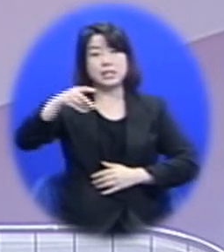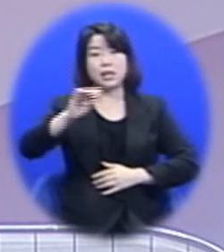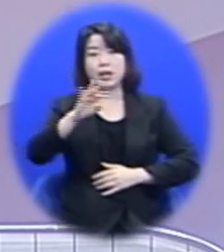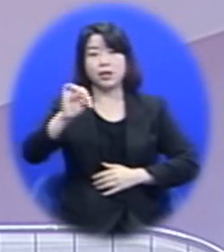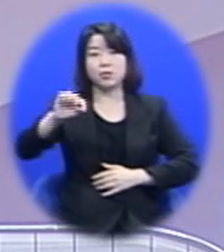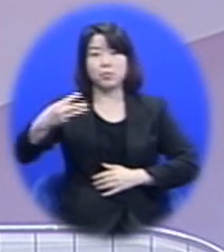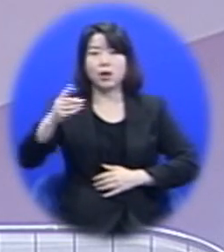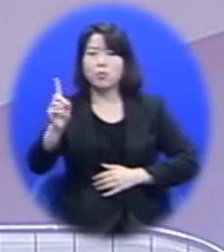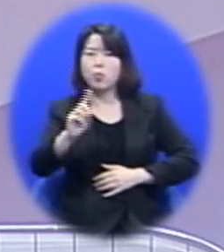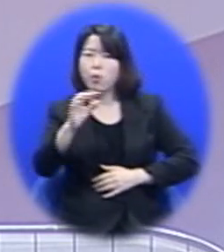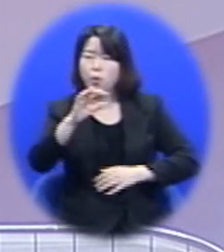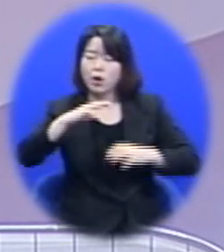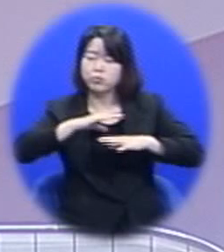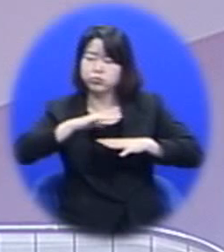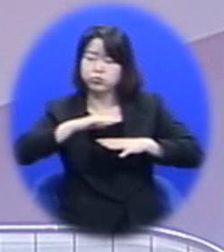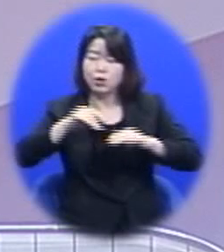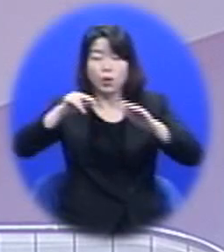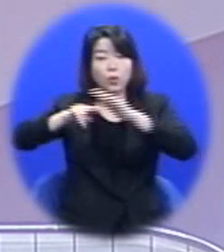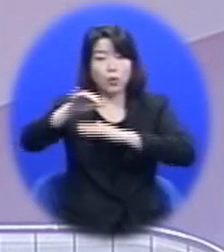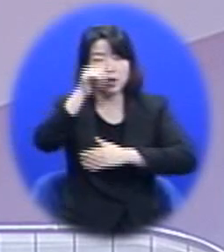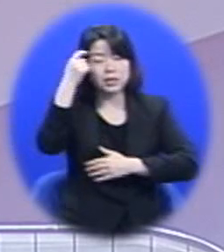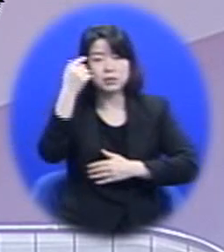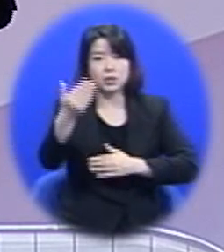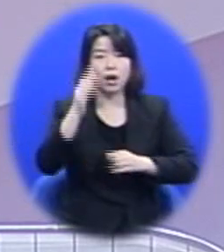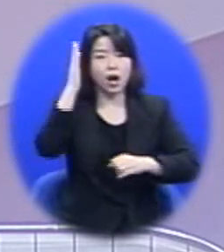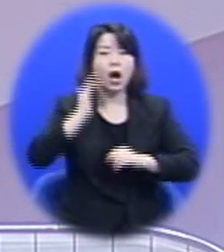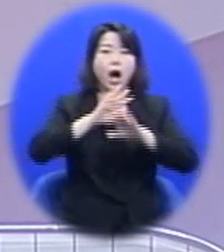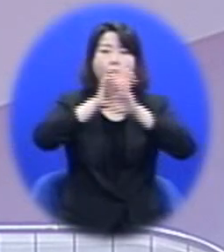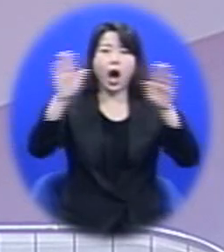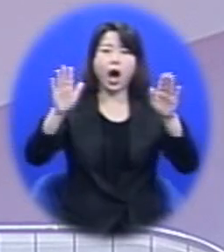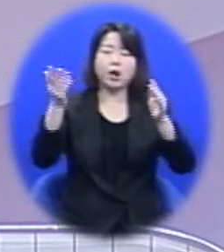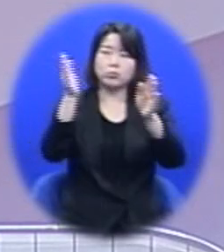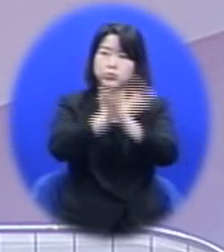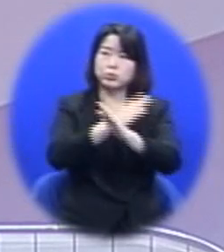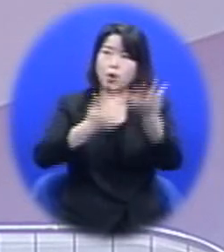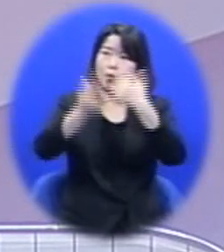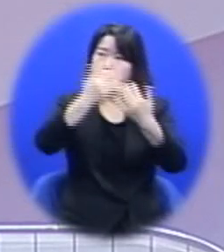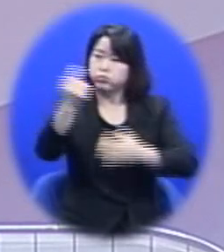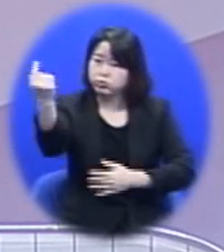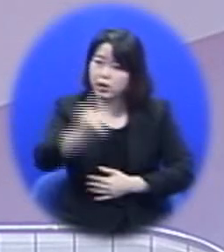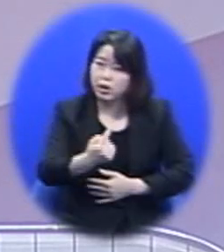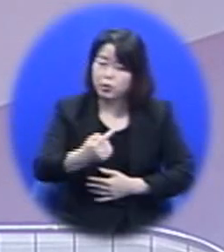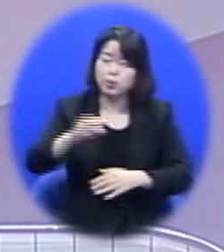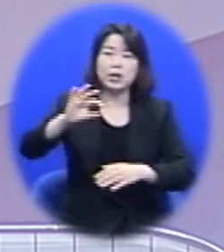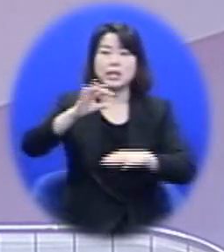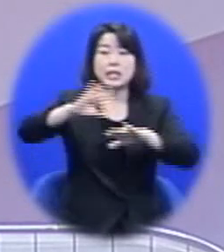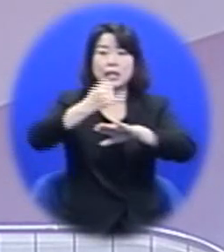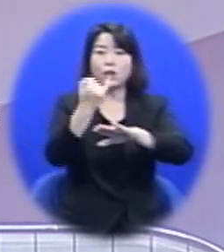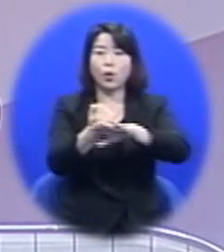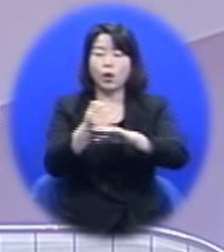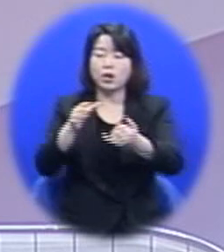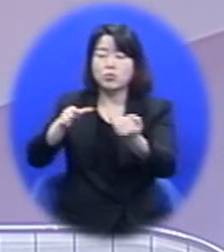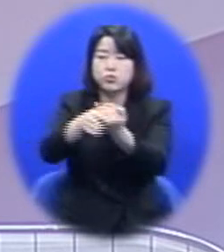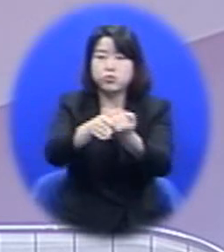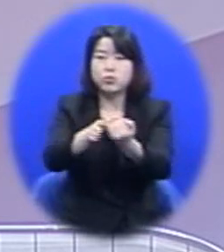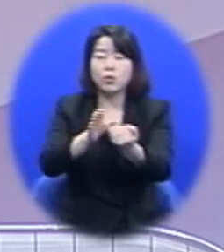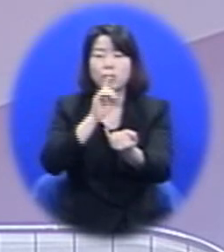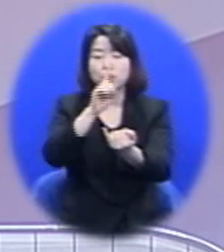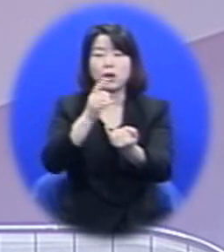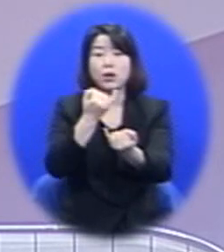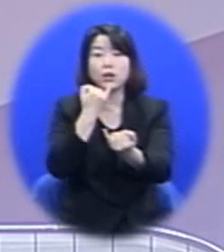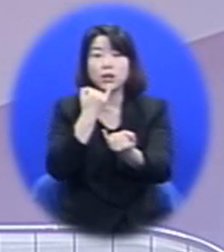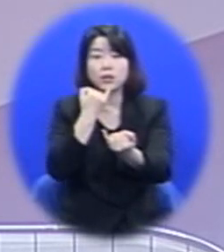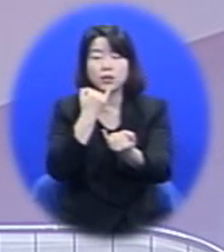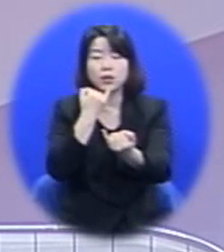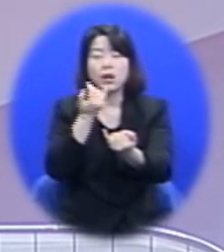도망을 갑니까? 하늘에서 불을 내려서 이세벨을 죽게 하면 되잖아요. 그런데 하나님이 허락하지